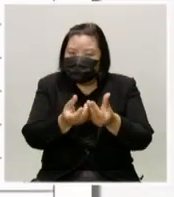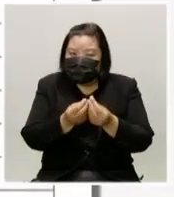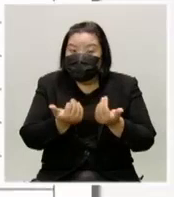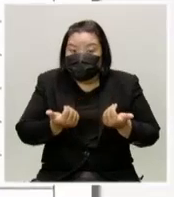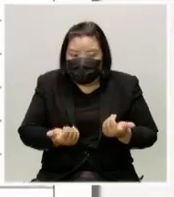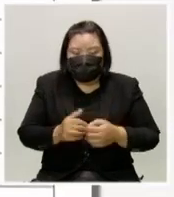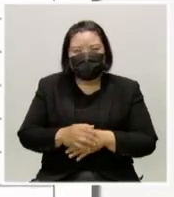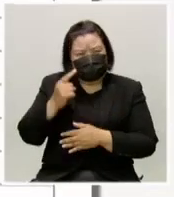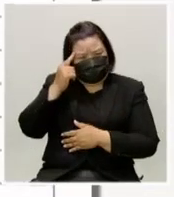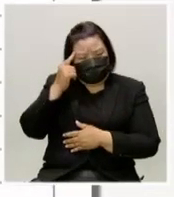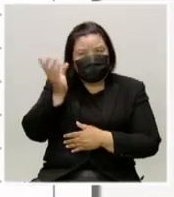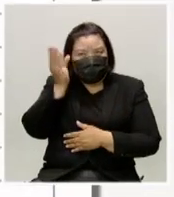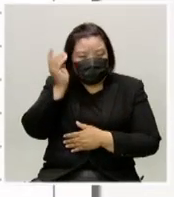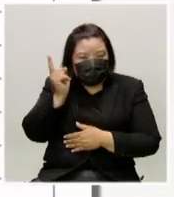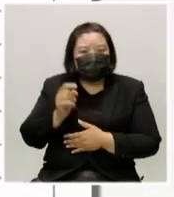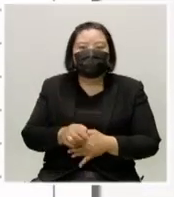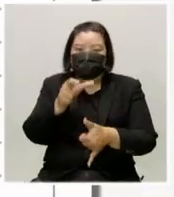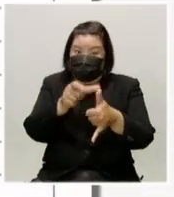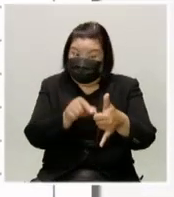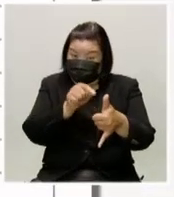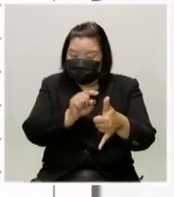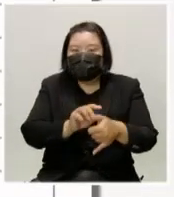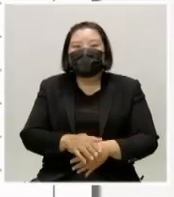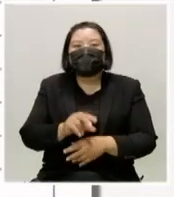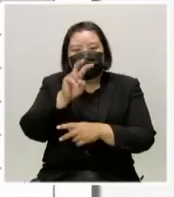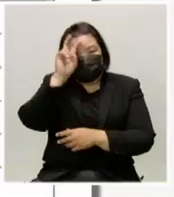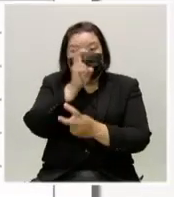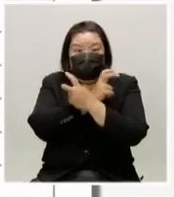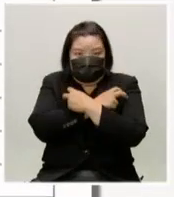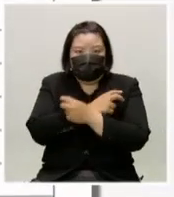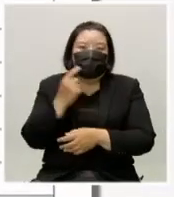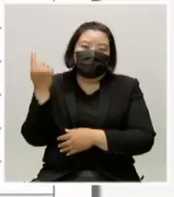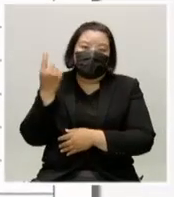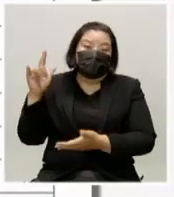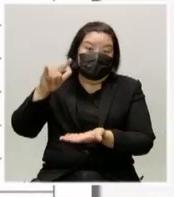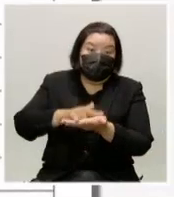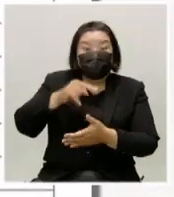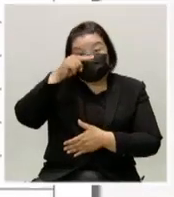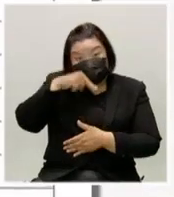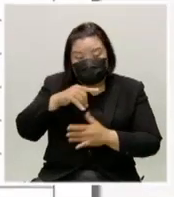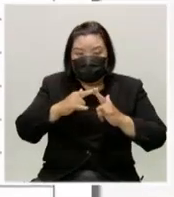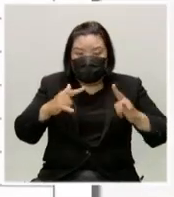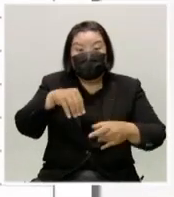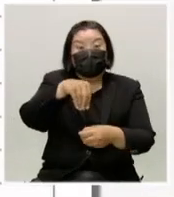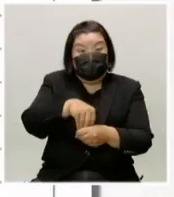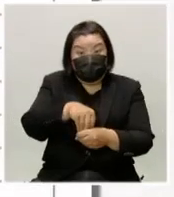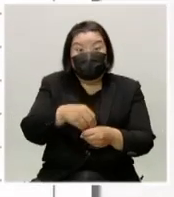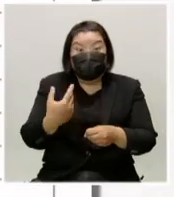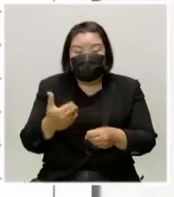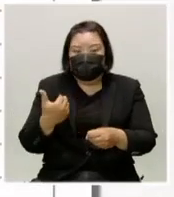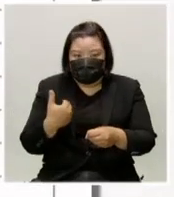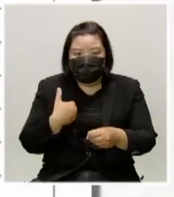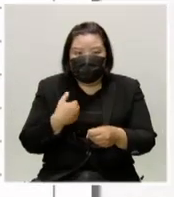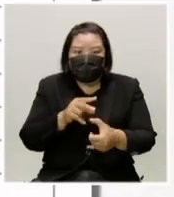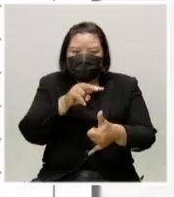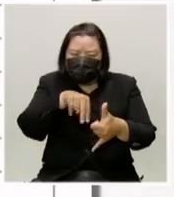ป็นนักท่องเที่ยวมาจากประเทศอียิปต์โดยเข้าสถานกักกันโรคในประเทศไทยทำให้ประเทศไทยตรวจพบเชื้อสายพันธุ์ดังก